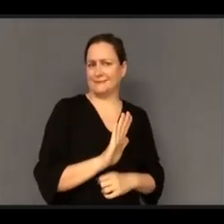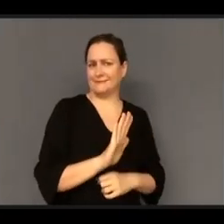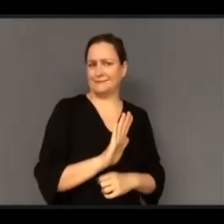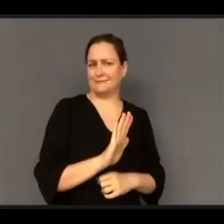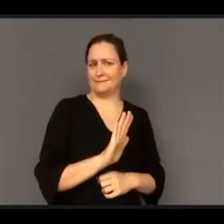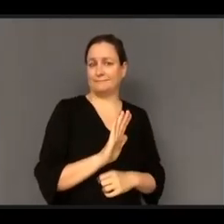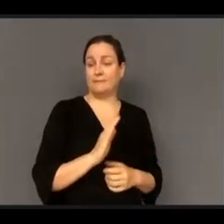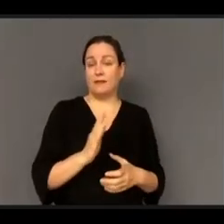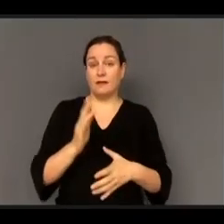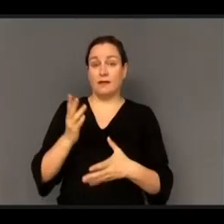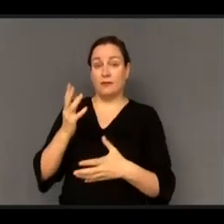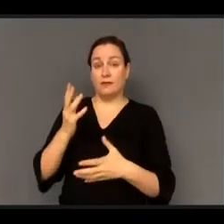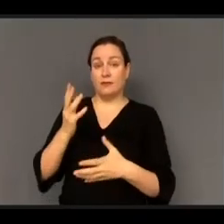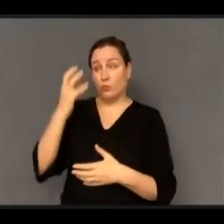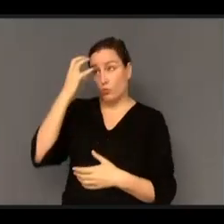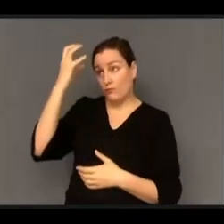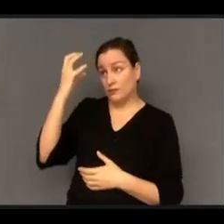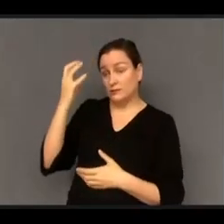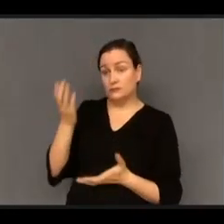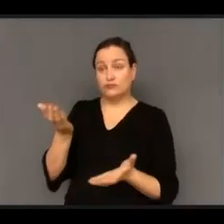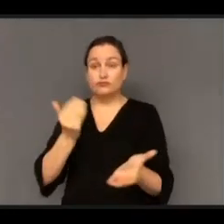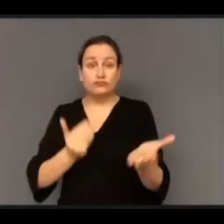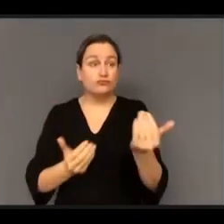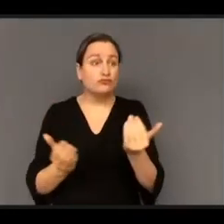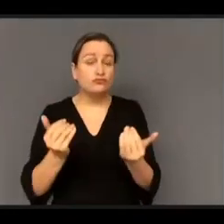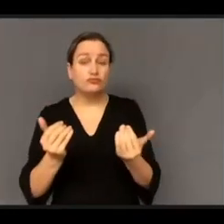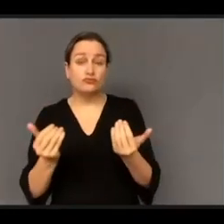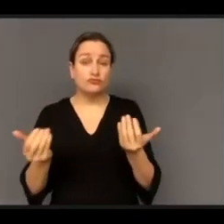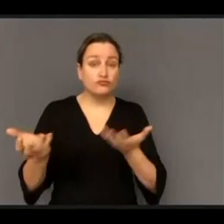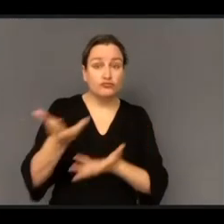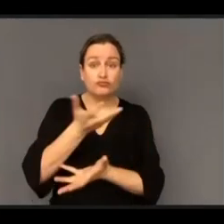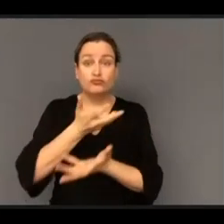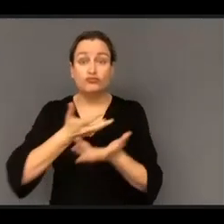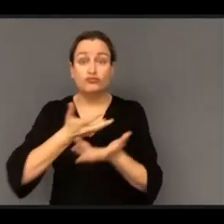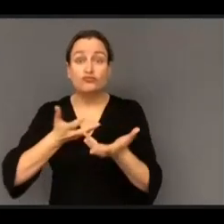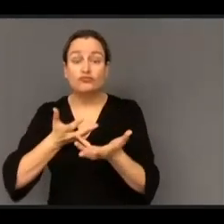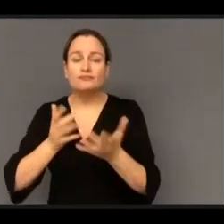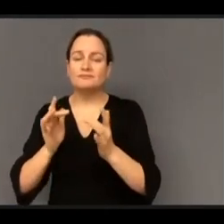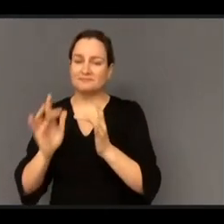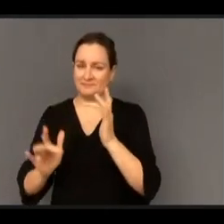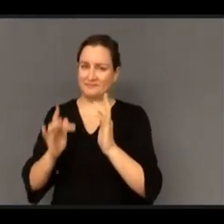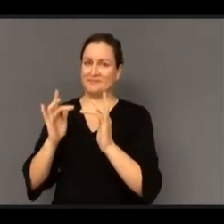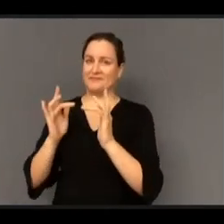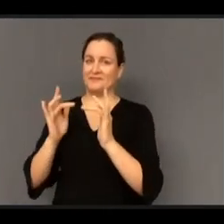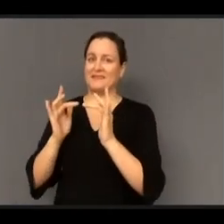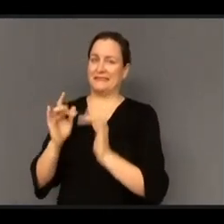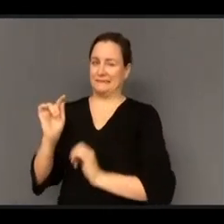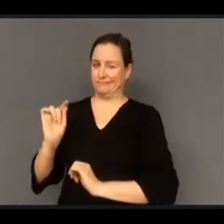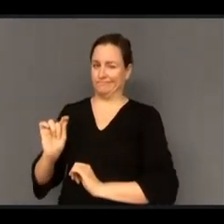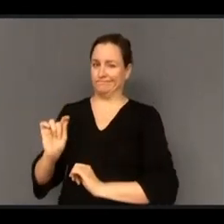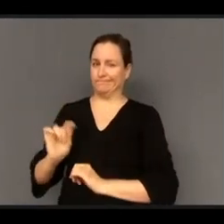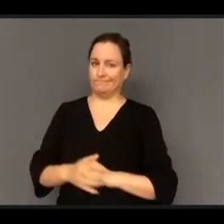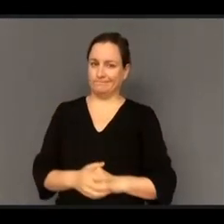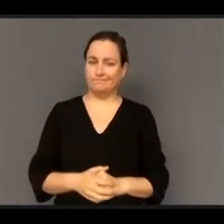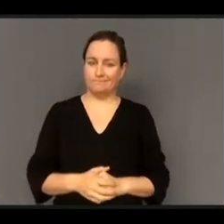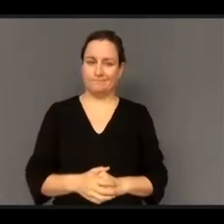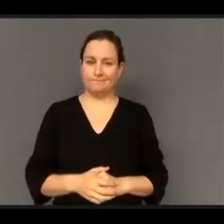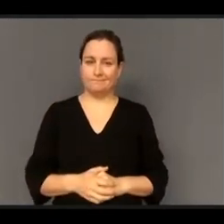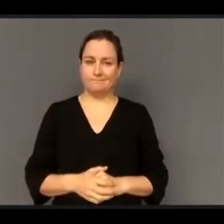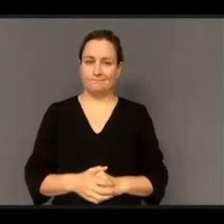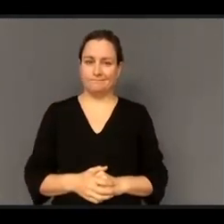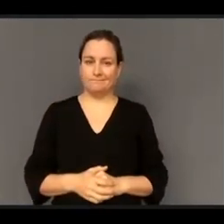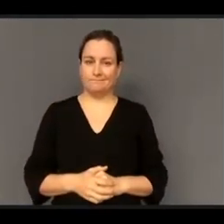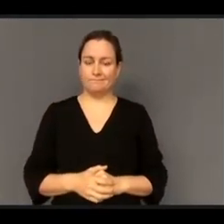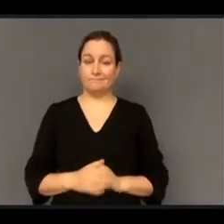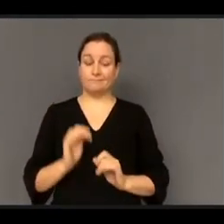また、自由で分断のないインターネットは、開発、保険、